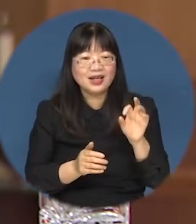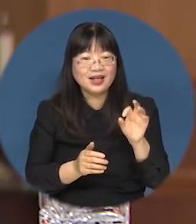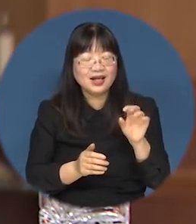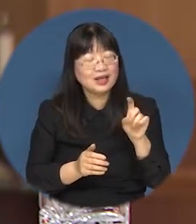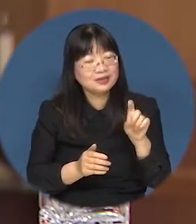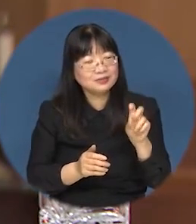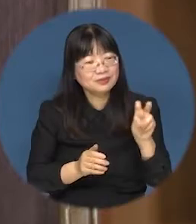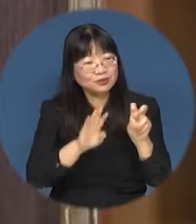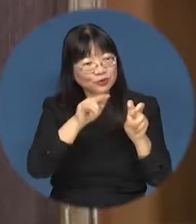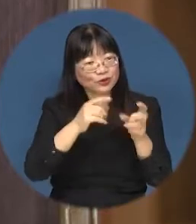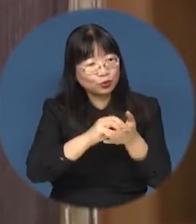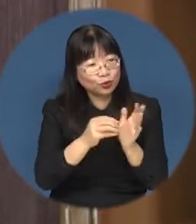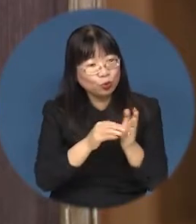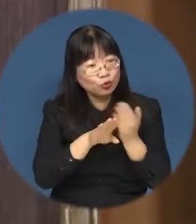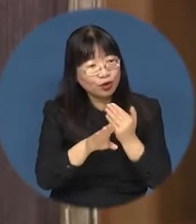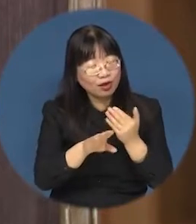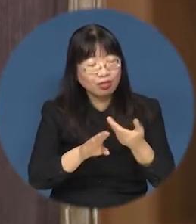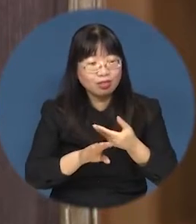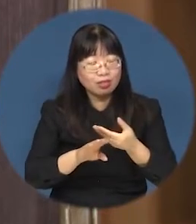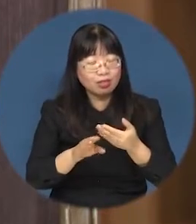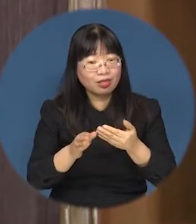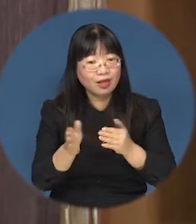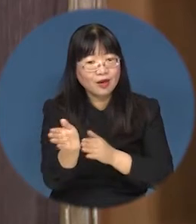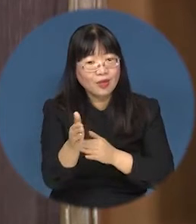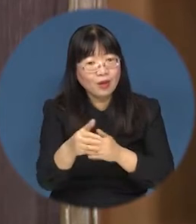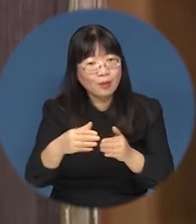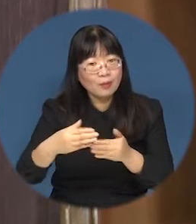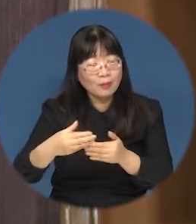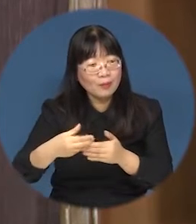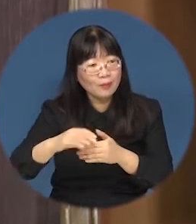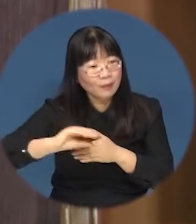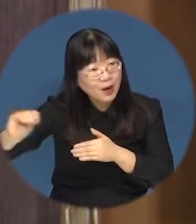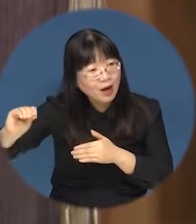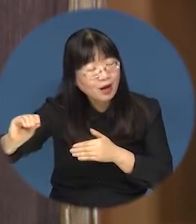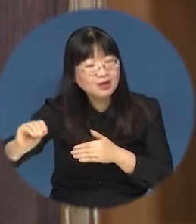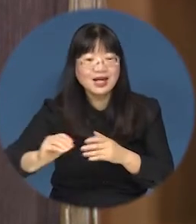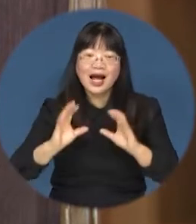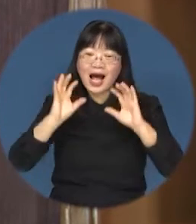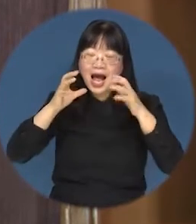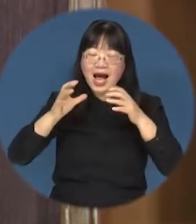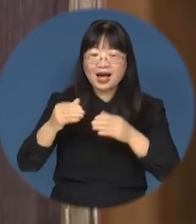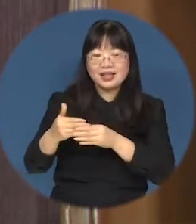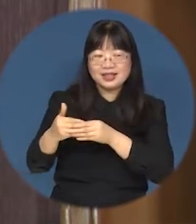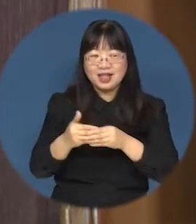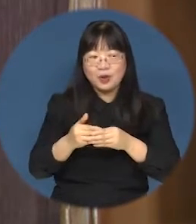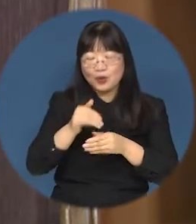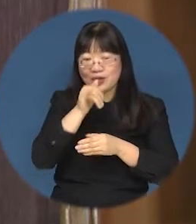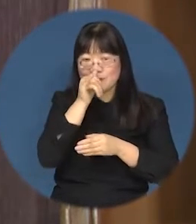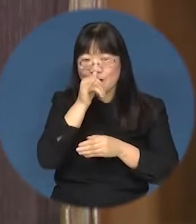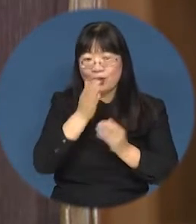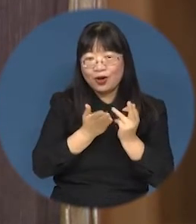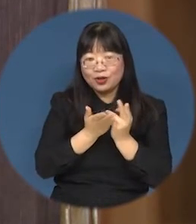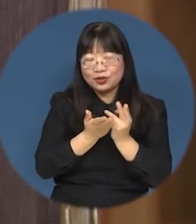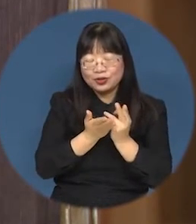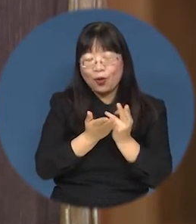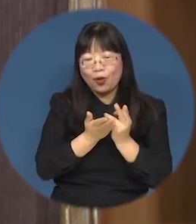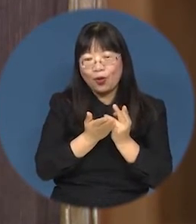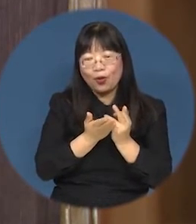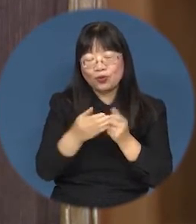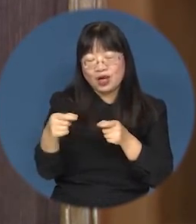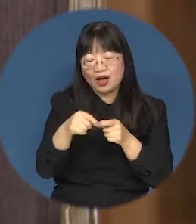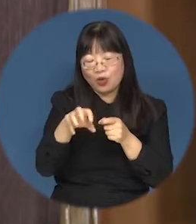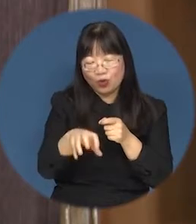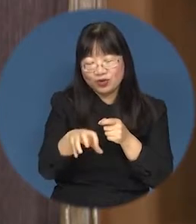떠납니까? 대체 걔네들이 요 새끼를 데리고 있을 때는 섬 주변에 이렇게 아주 수심 낮은 데서